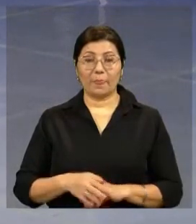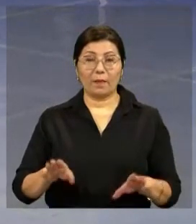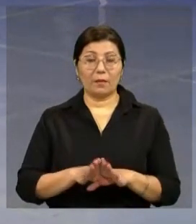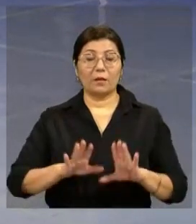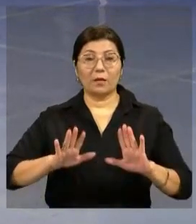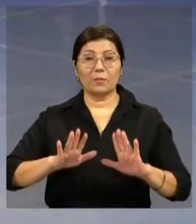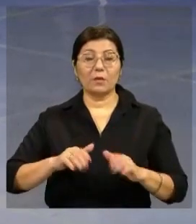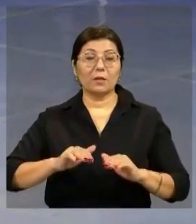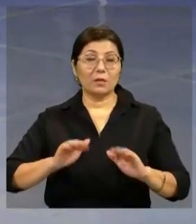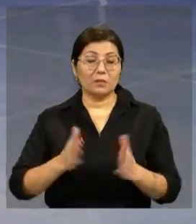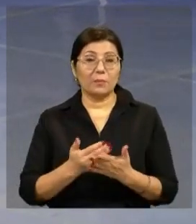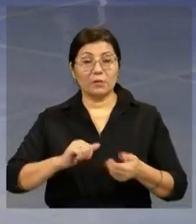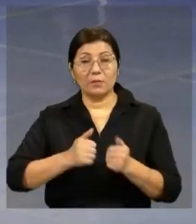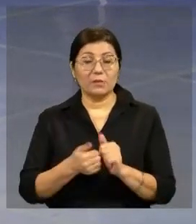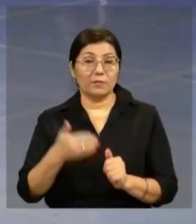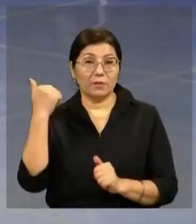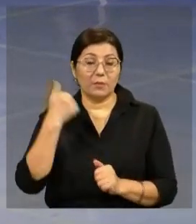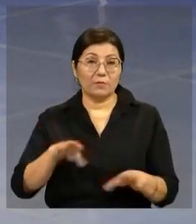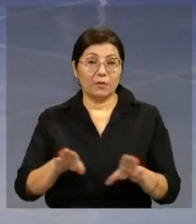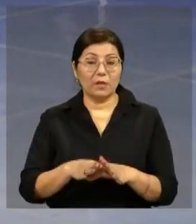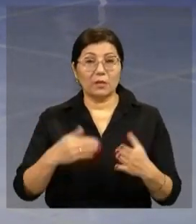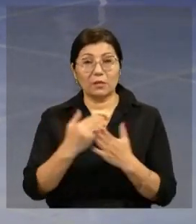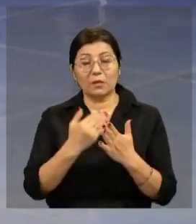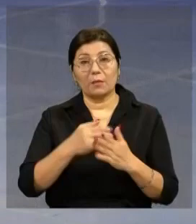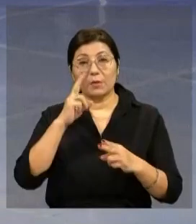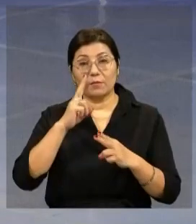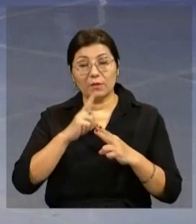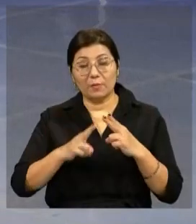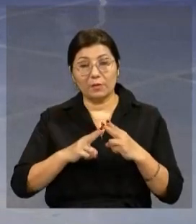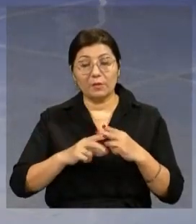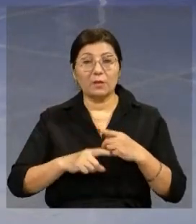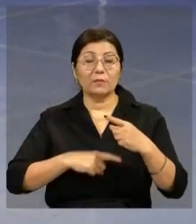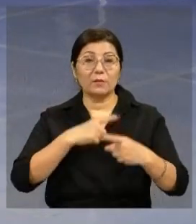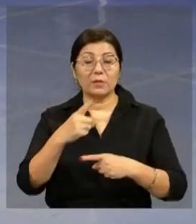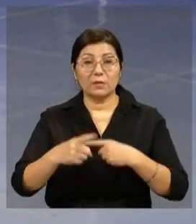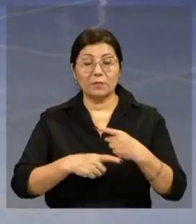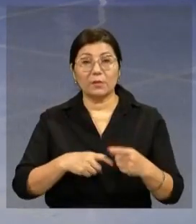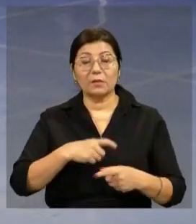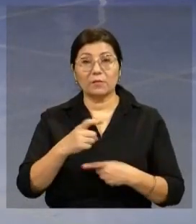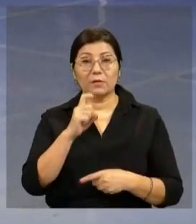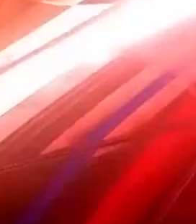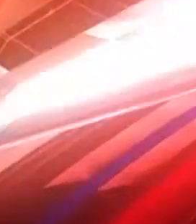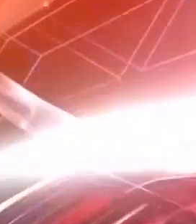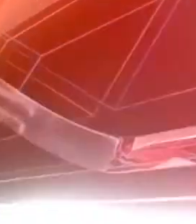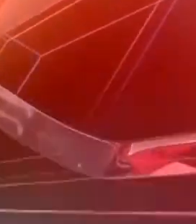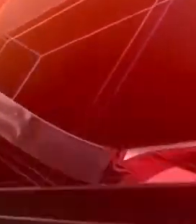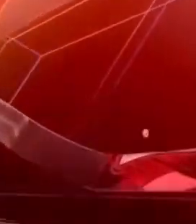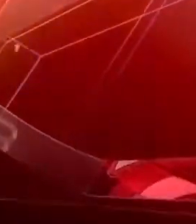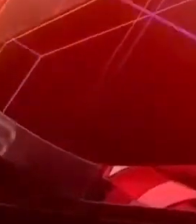Такими событиями запомнилась уходящая неделя. На этом у нас все. Очередной выпуск программы «Аптат Анасе» смотрите в следующее воскресенье.